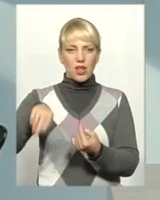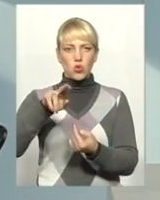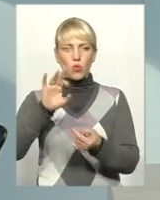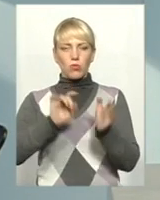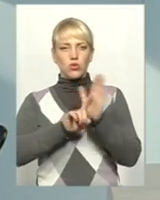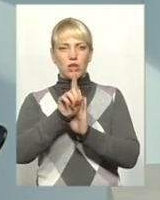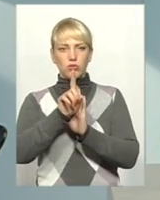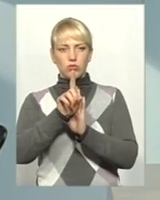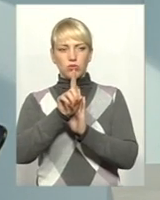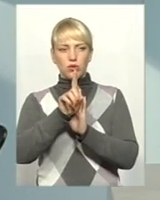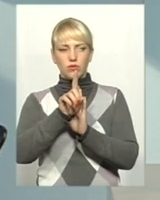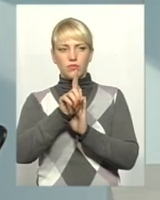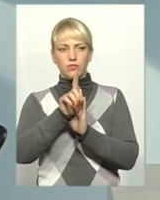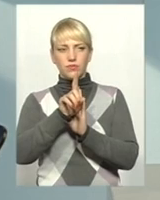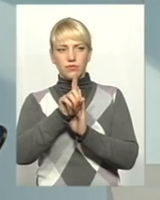початку